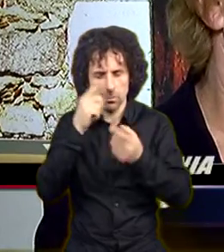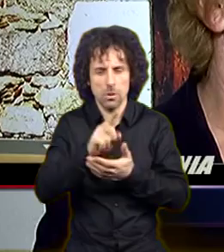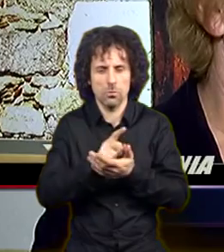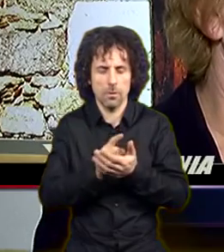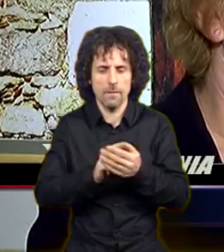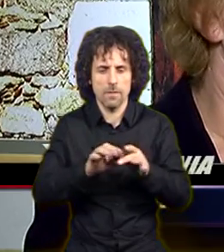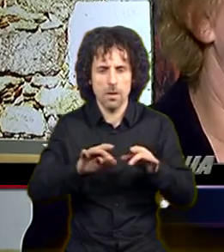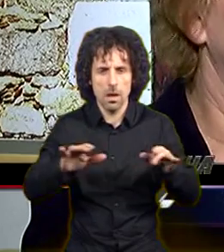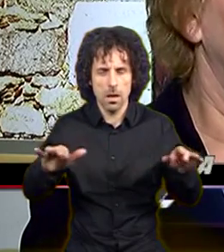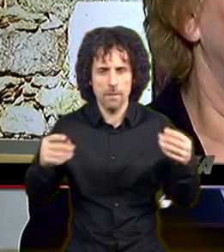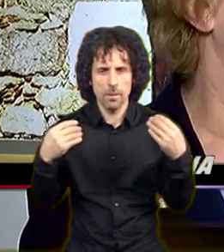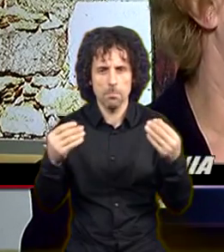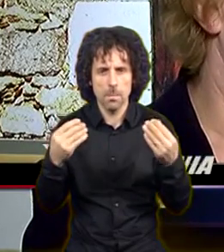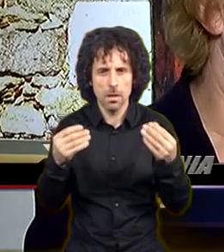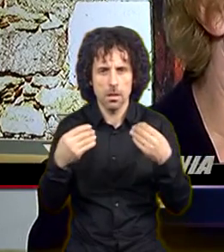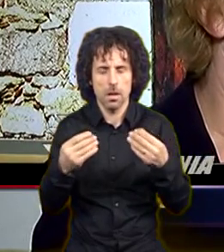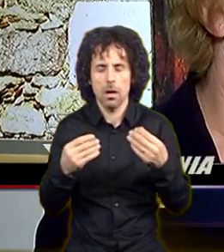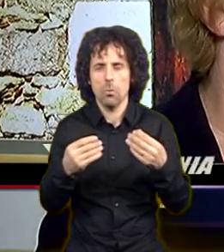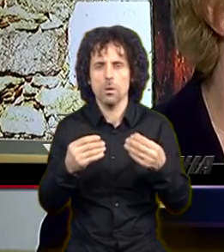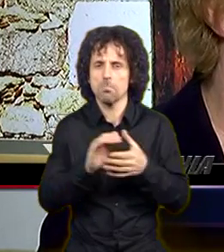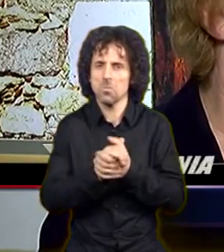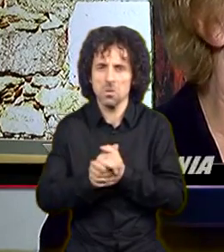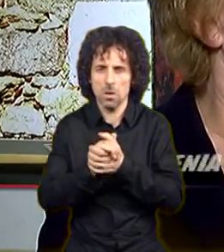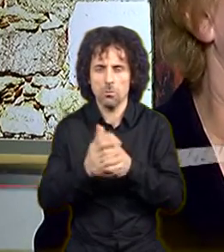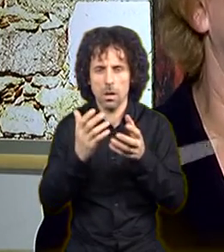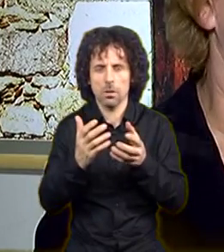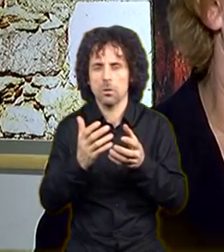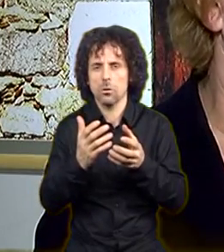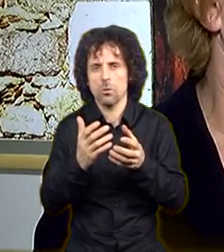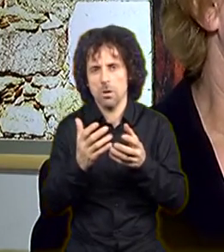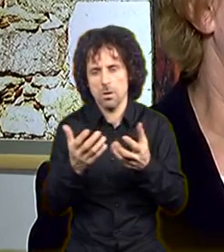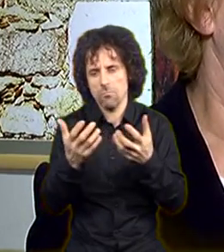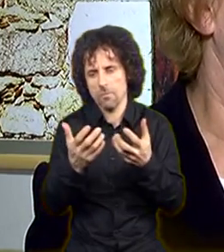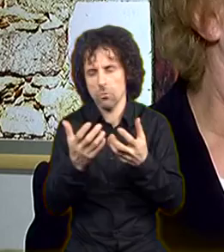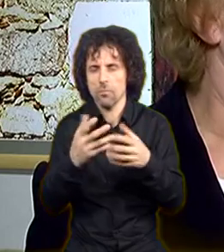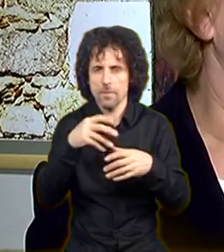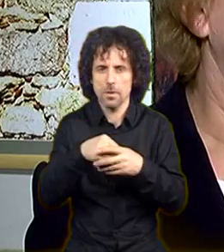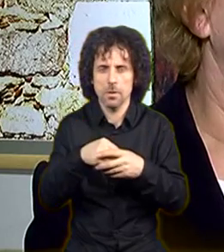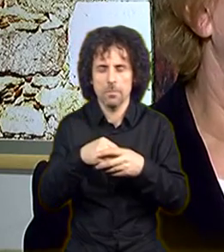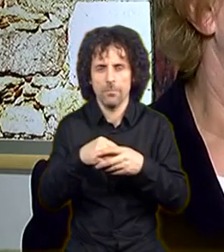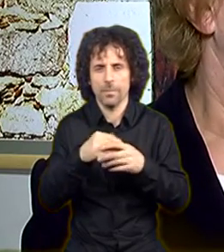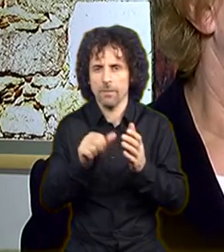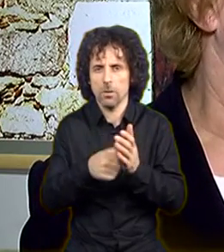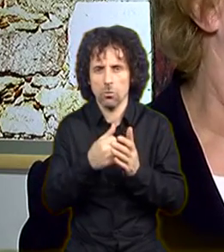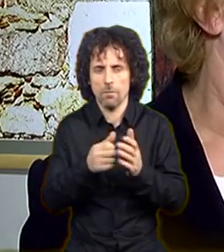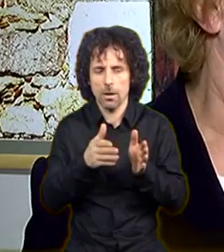ale myślę na Śląsku wielu wspaniałych przyjaciół, którzy chętnie towarzyszą w tej wyjątkowej